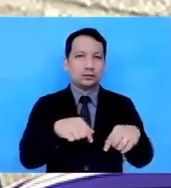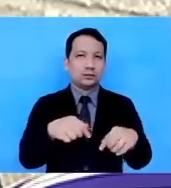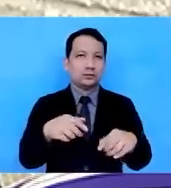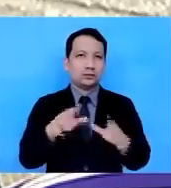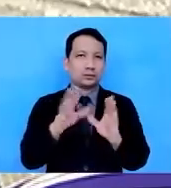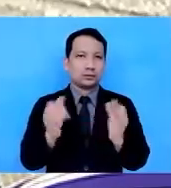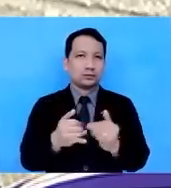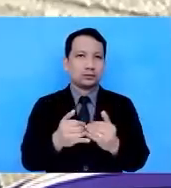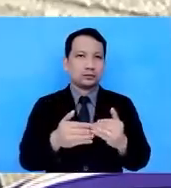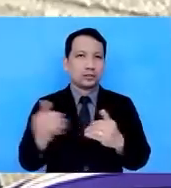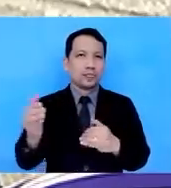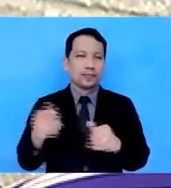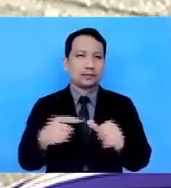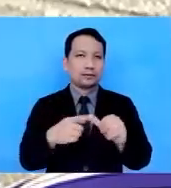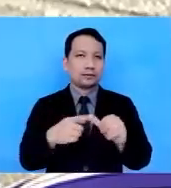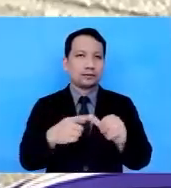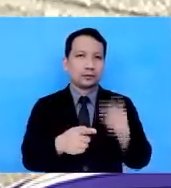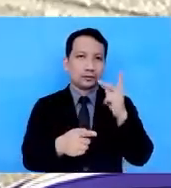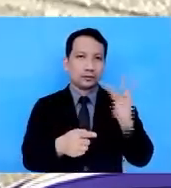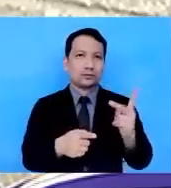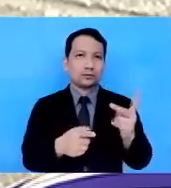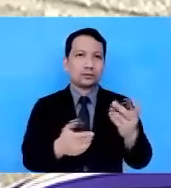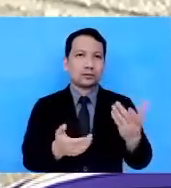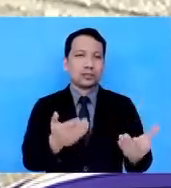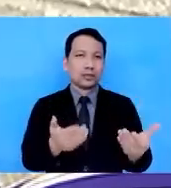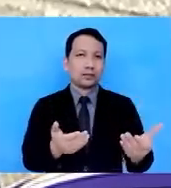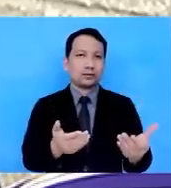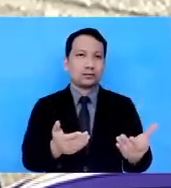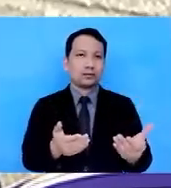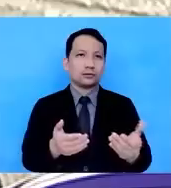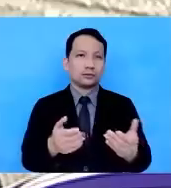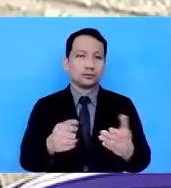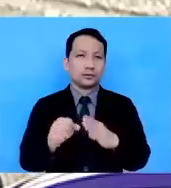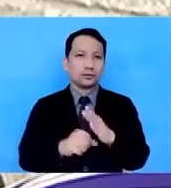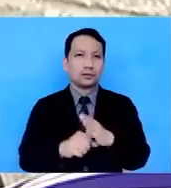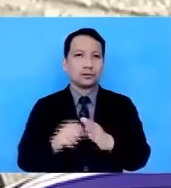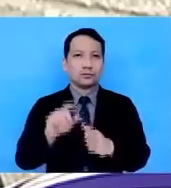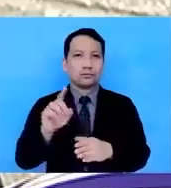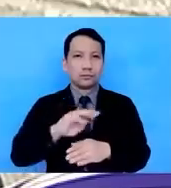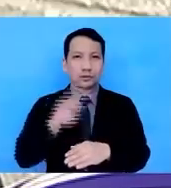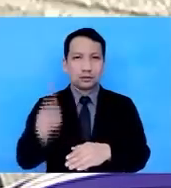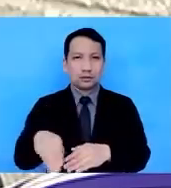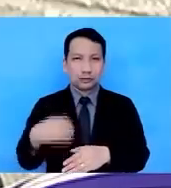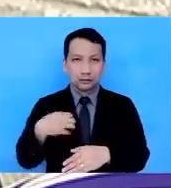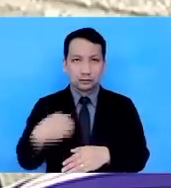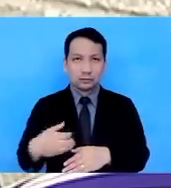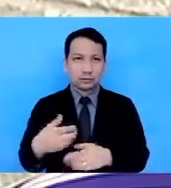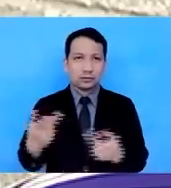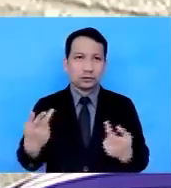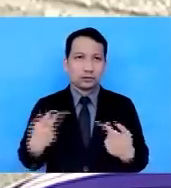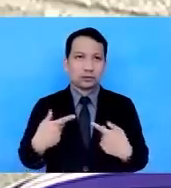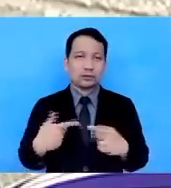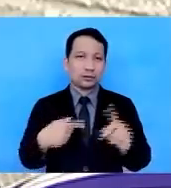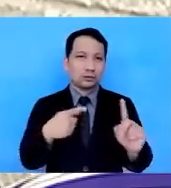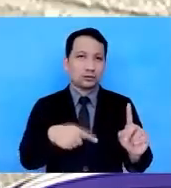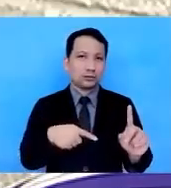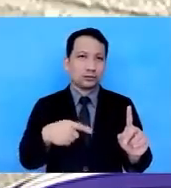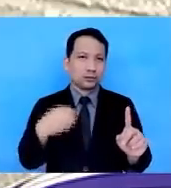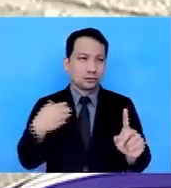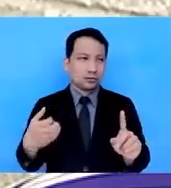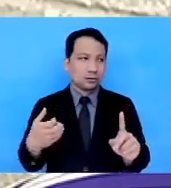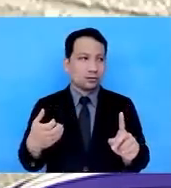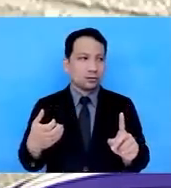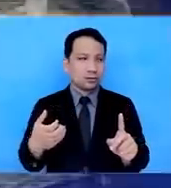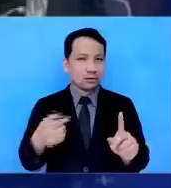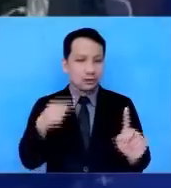sa makarating kami sa sakop ng Station 1 ng Manila Police District. At mayroon isang pulis doon na